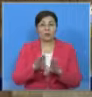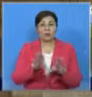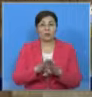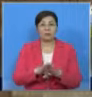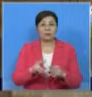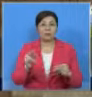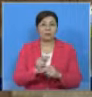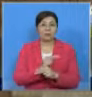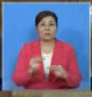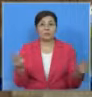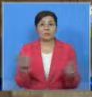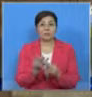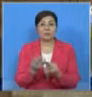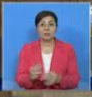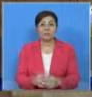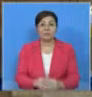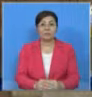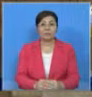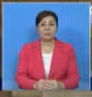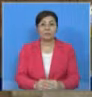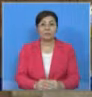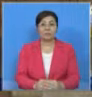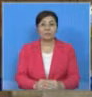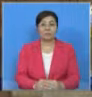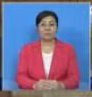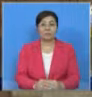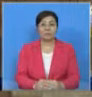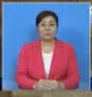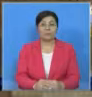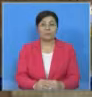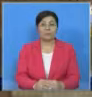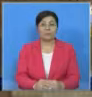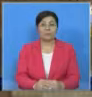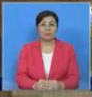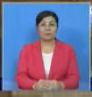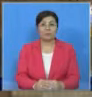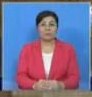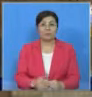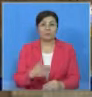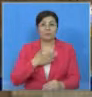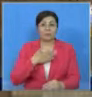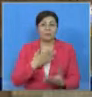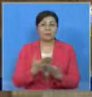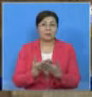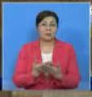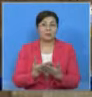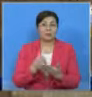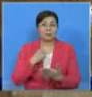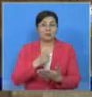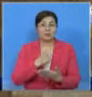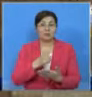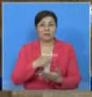етеді. Енді осы бір жағында бір жағынан мемлекет органының қызметкері ретінде, бірақ